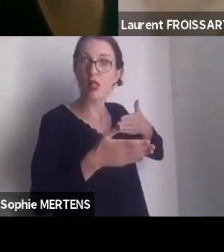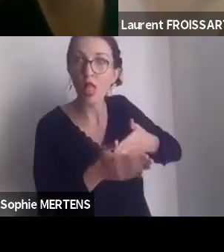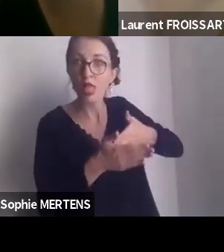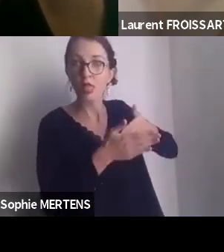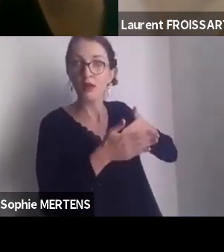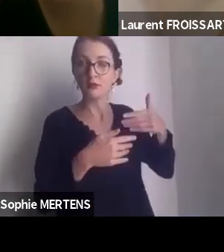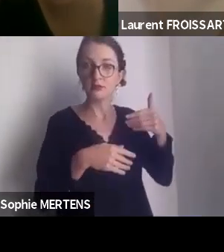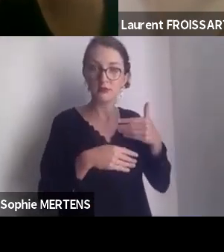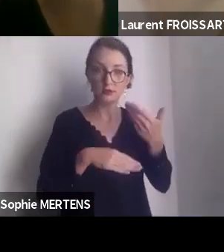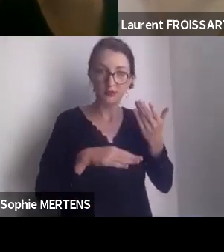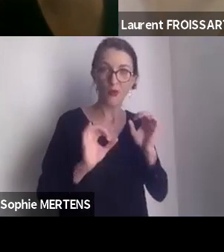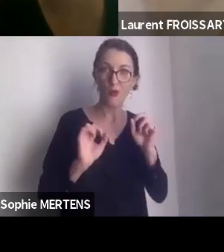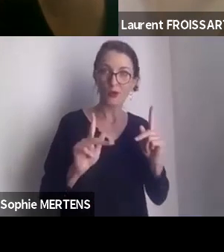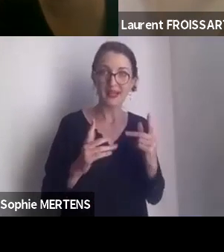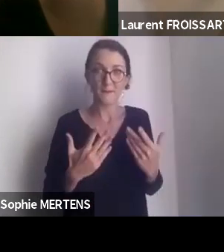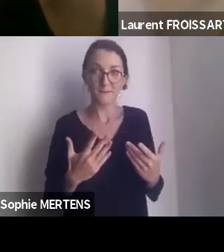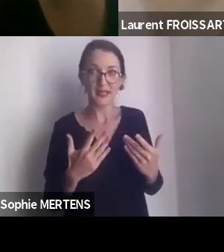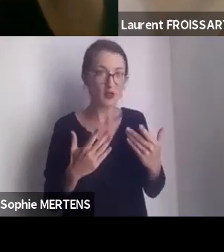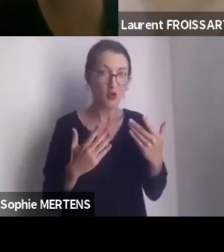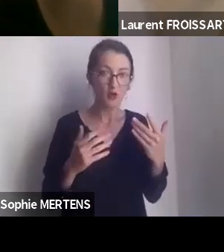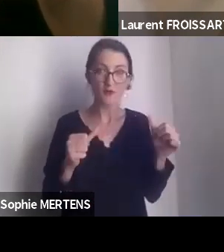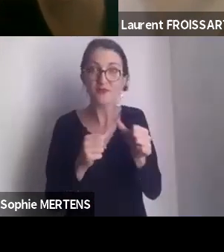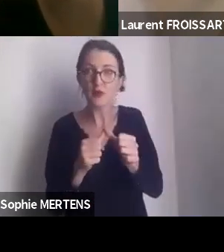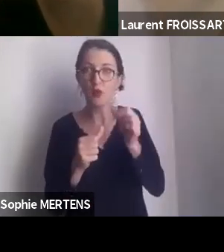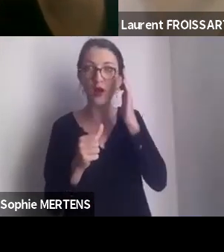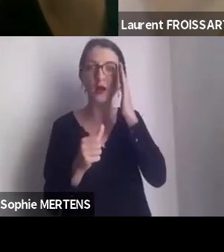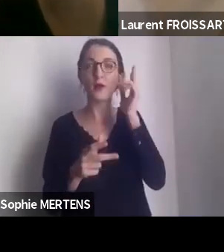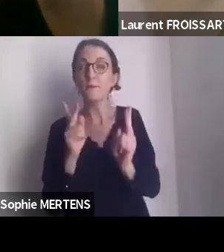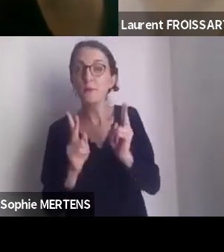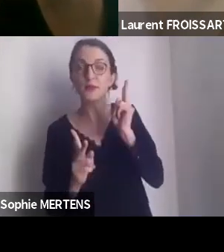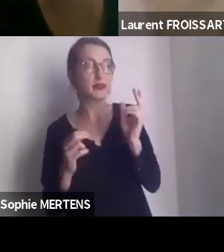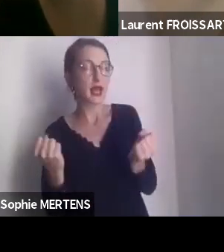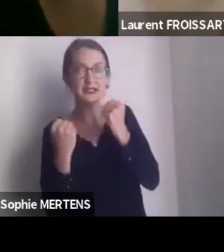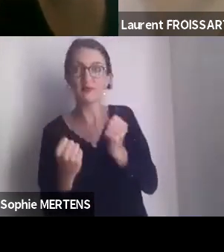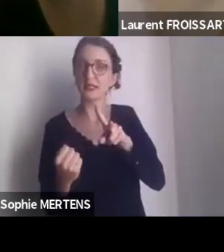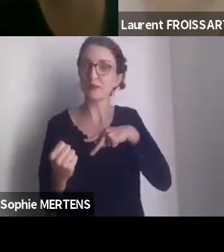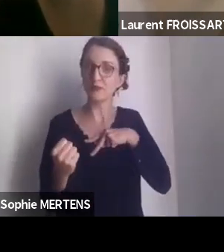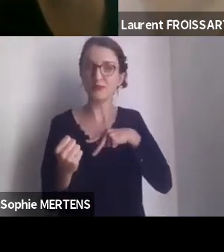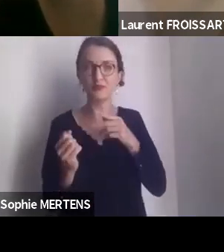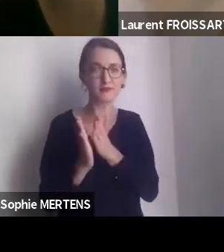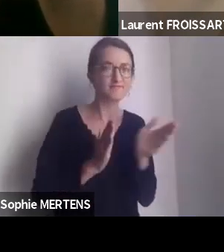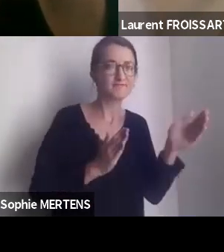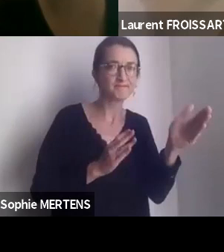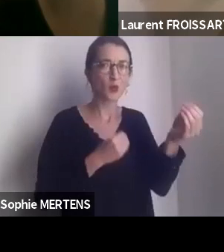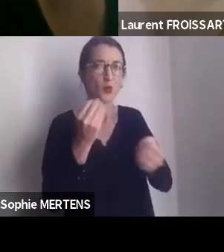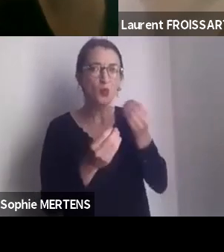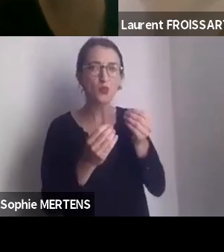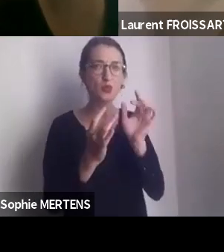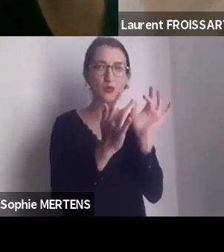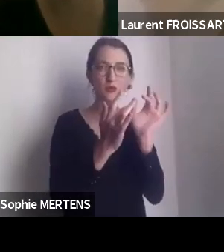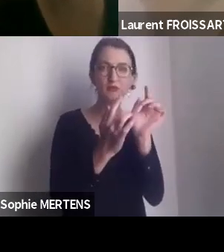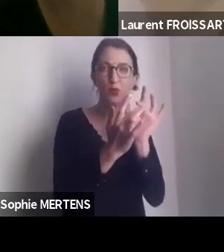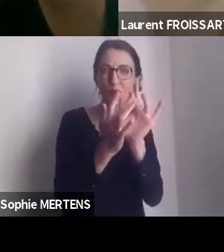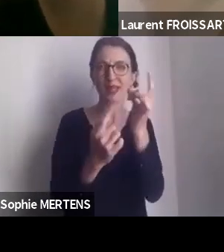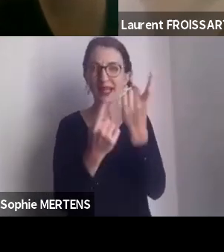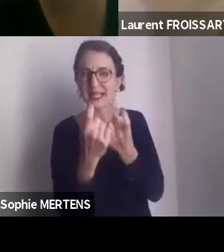pouvoir, pourquoi pas, réorienter mes activités, comment je fais pour faire repartir mon carnet de commandes. Et donc, on a voulu faire intervenir à